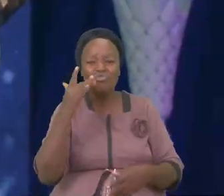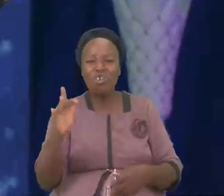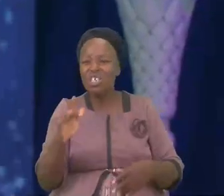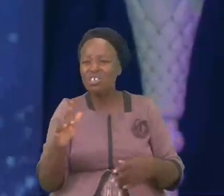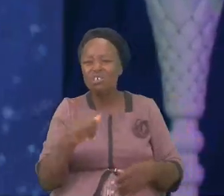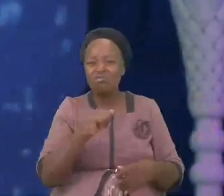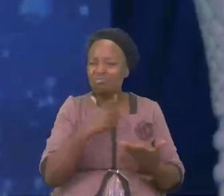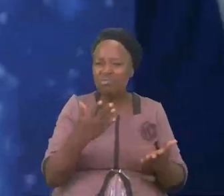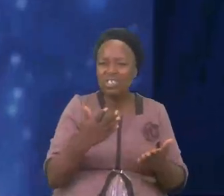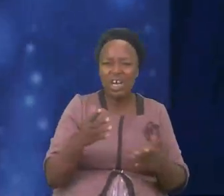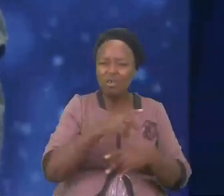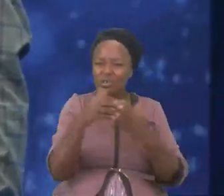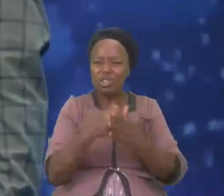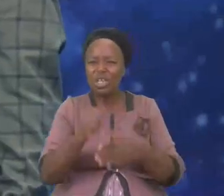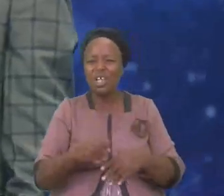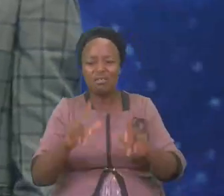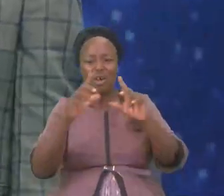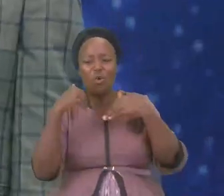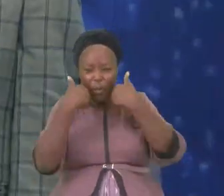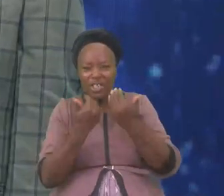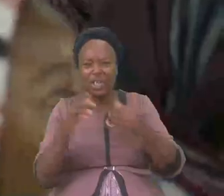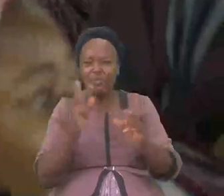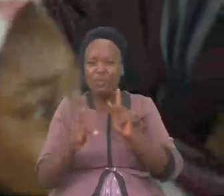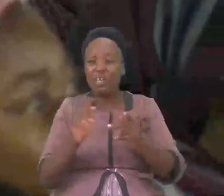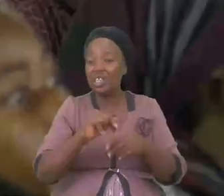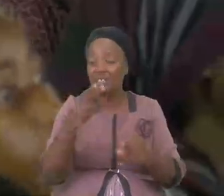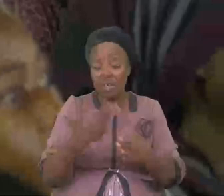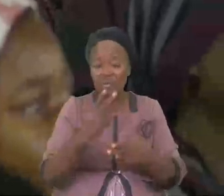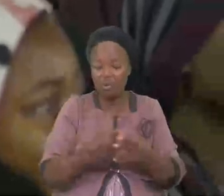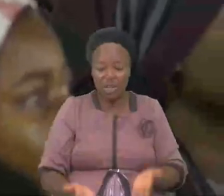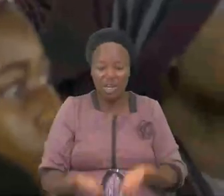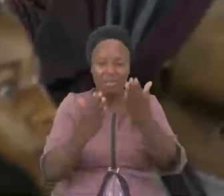le livre des malchanceux. Ton nom